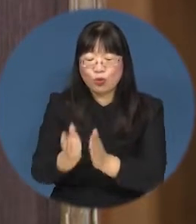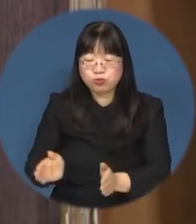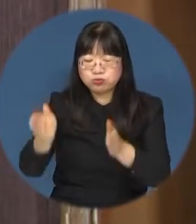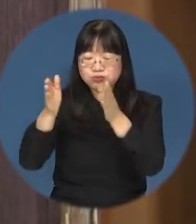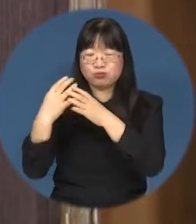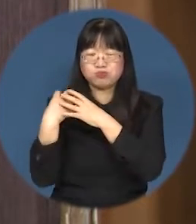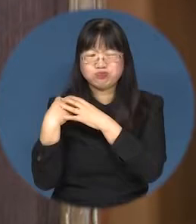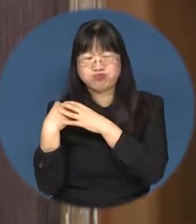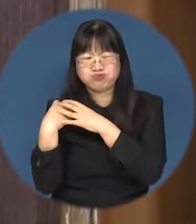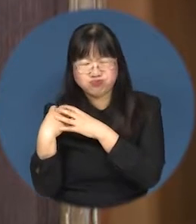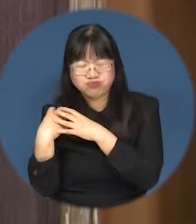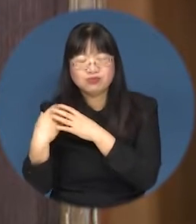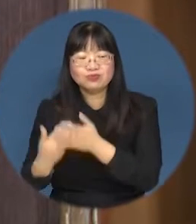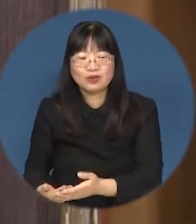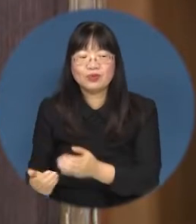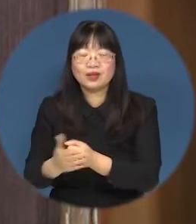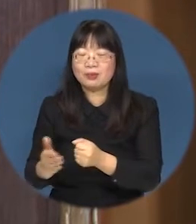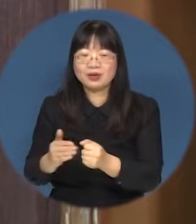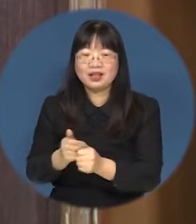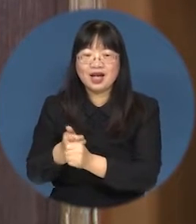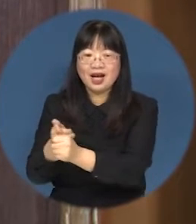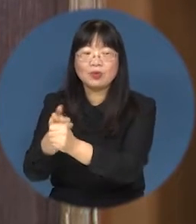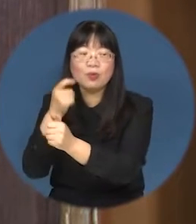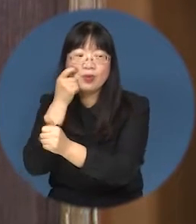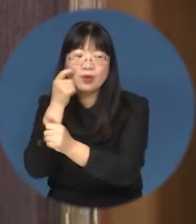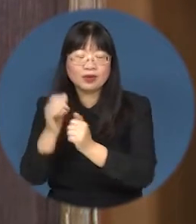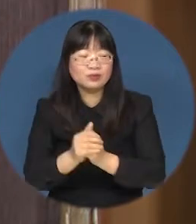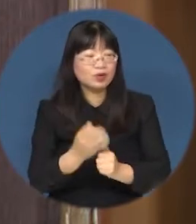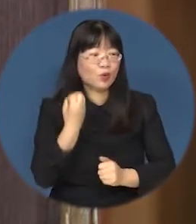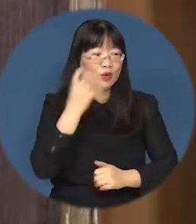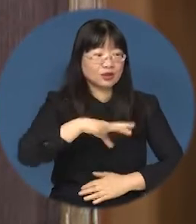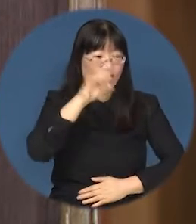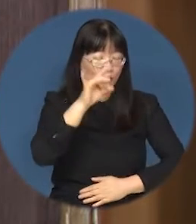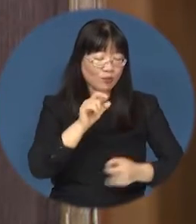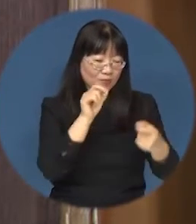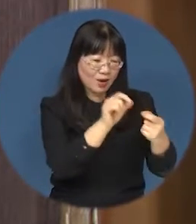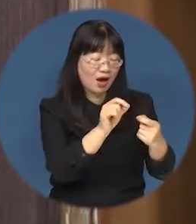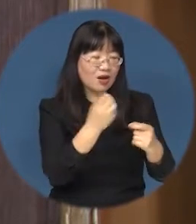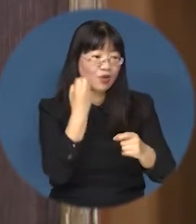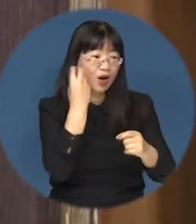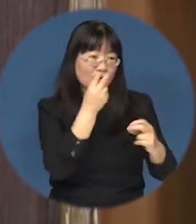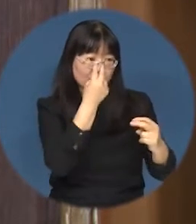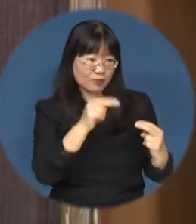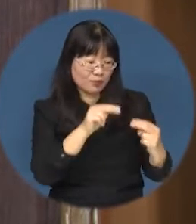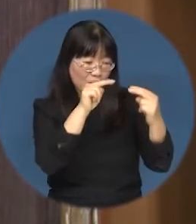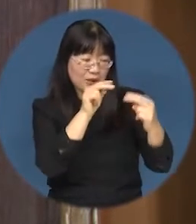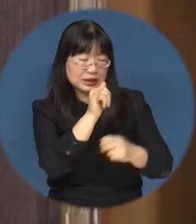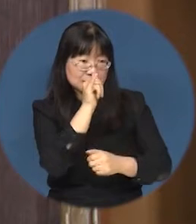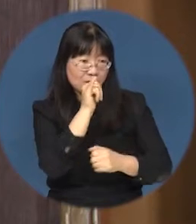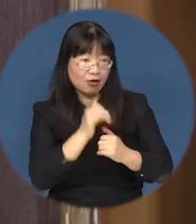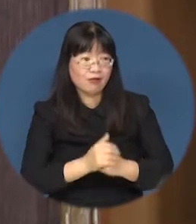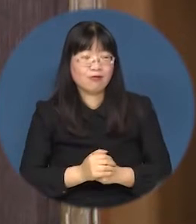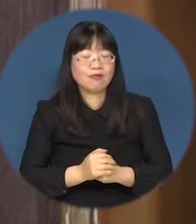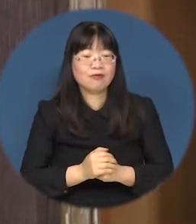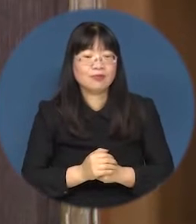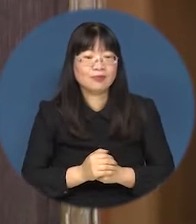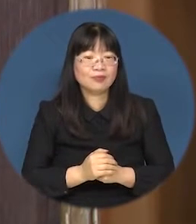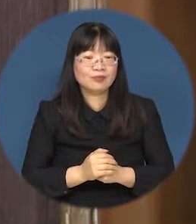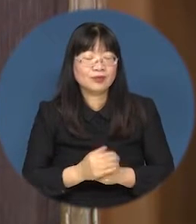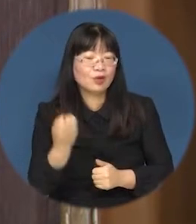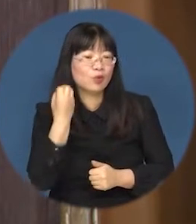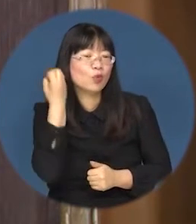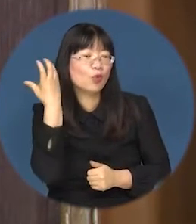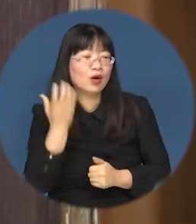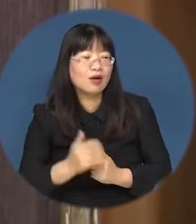이제 고래를 처음에 접근을 딱 해서 고래하고 시선을 서로 마주치지 않습니까? 그러면